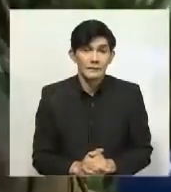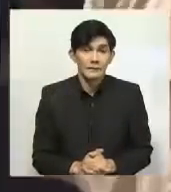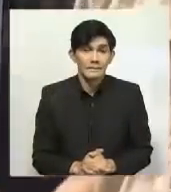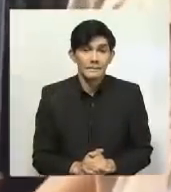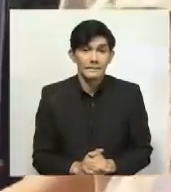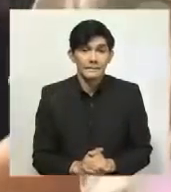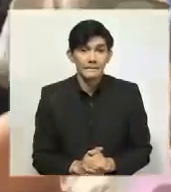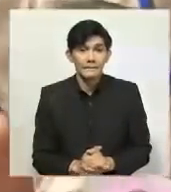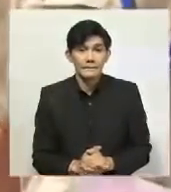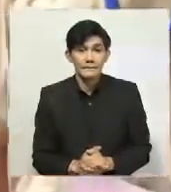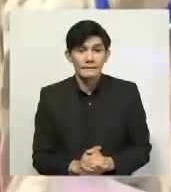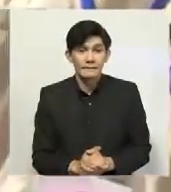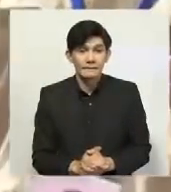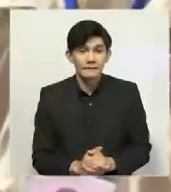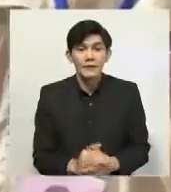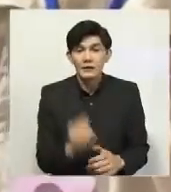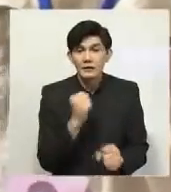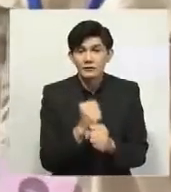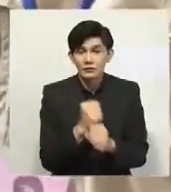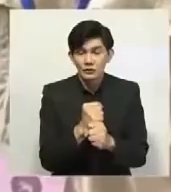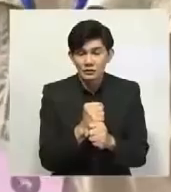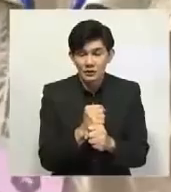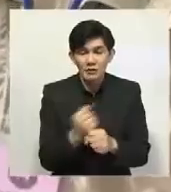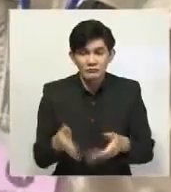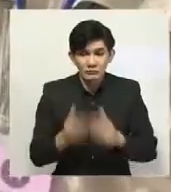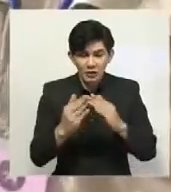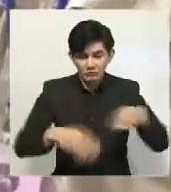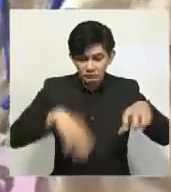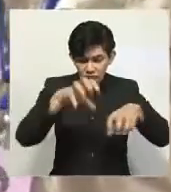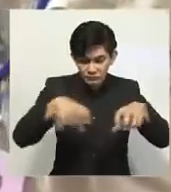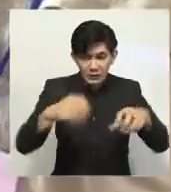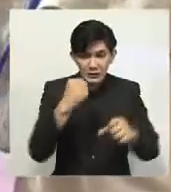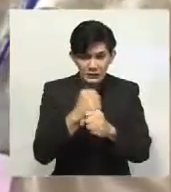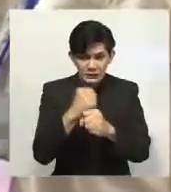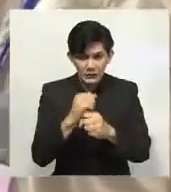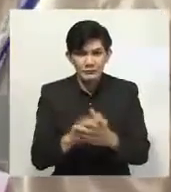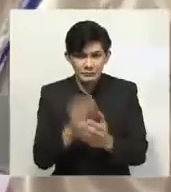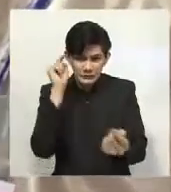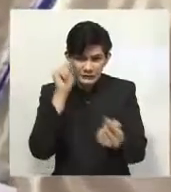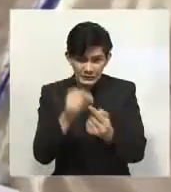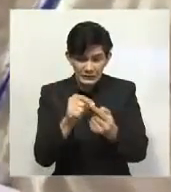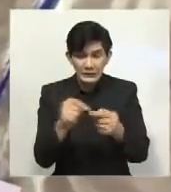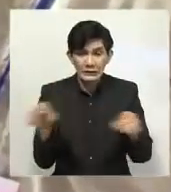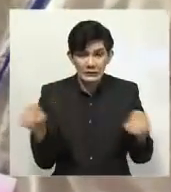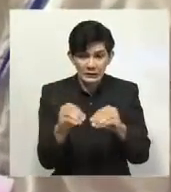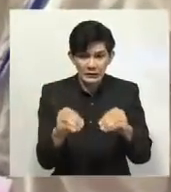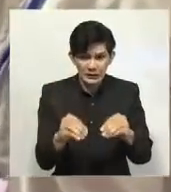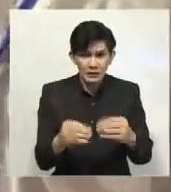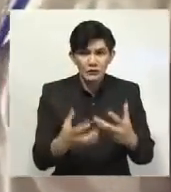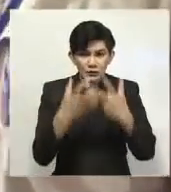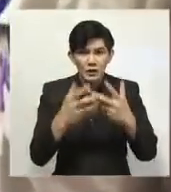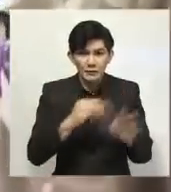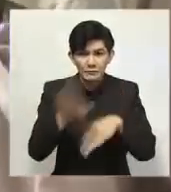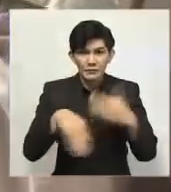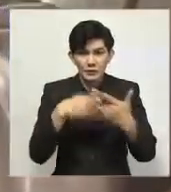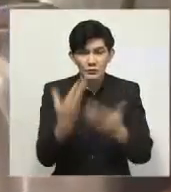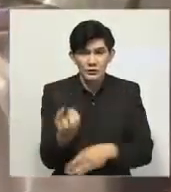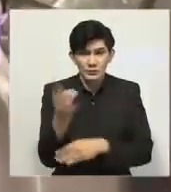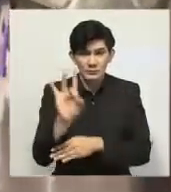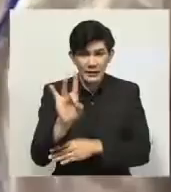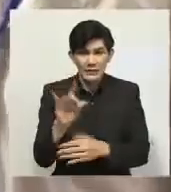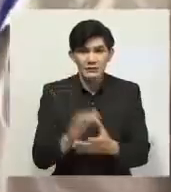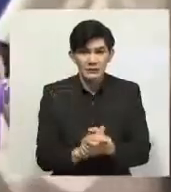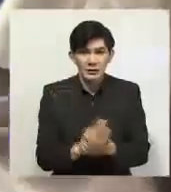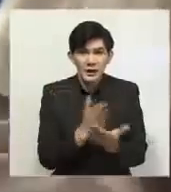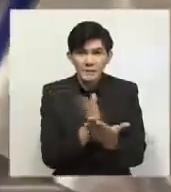จะเอาปั๊มมาแล้วก็ตั้งเสร็จคนเรา ปั๊มกำลังเดินทางมาจะถึงแล้ว ปั๊มทั้งหมดกี่ตัวครับ 18ตัว